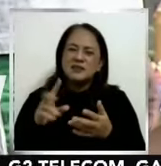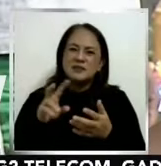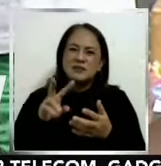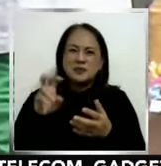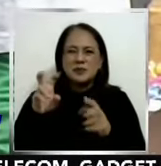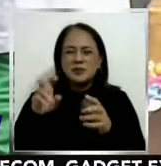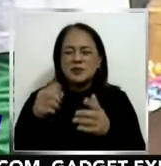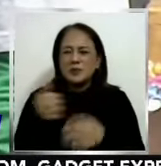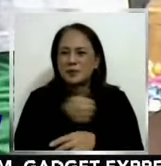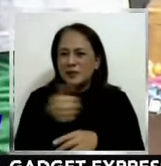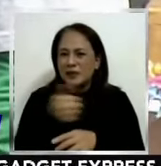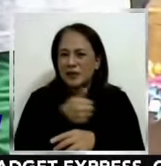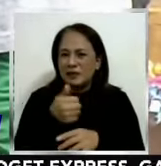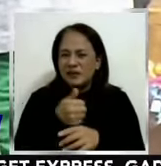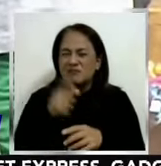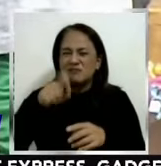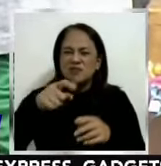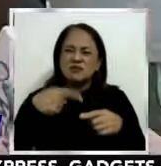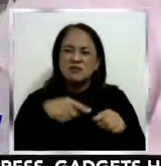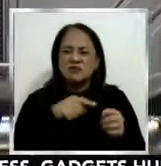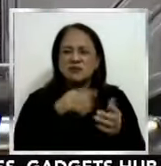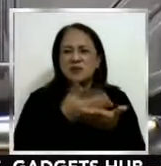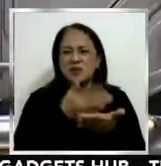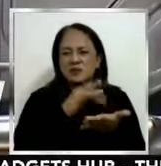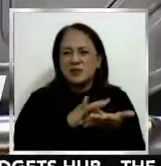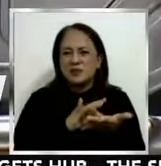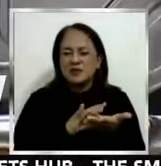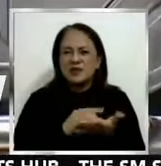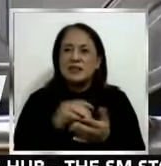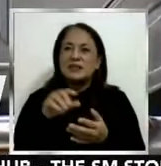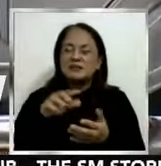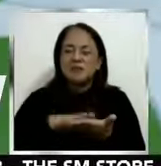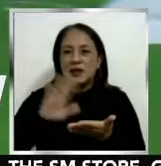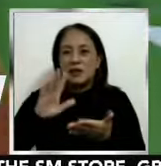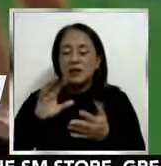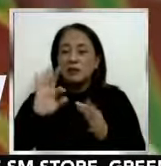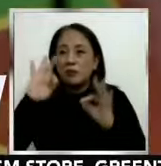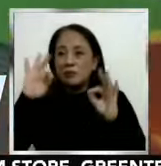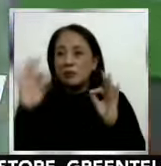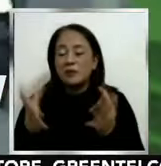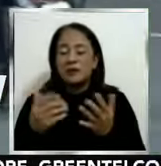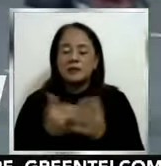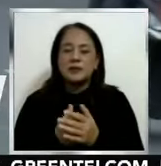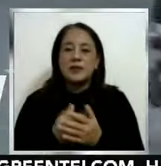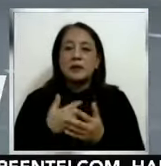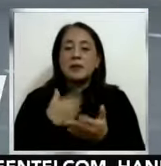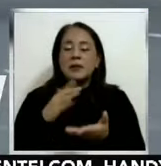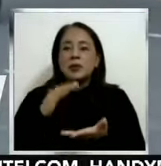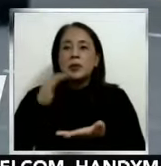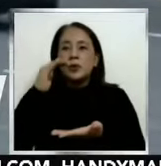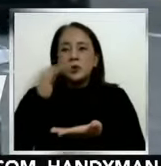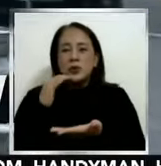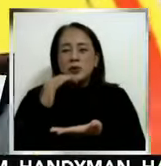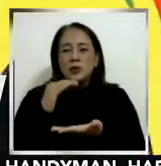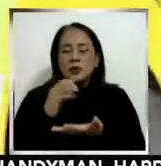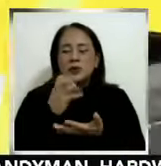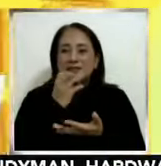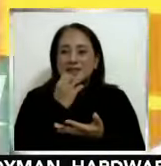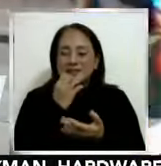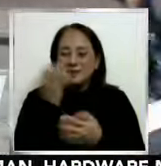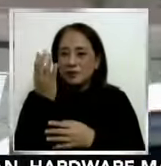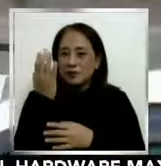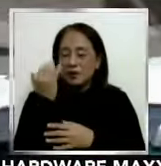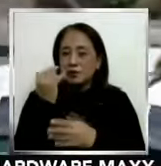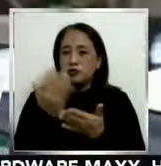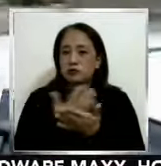ba yung ano? Medyo. Bakit? Pag walang pera. Pero maaaring makaluwag-luwag ng konti ang mga tulad ni Jennifer sa bagong rekomendasyon